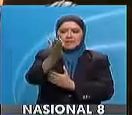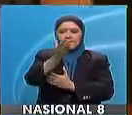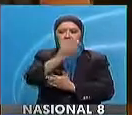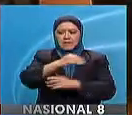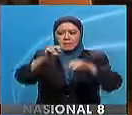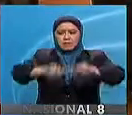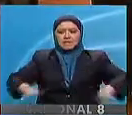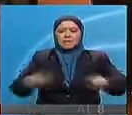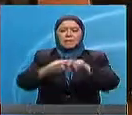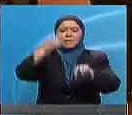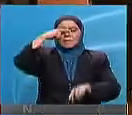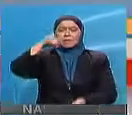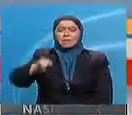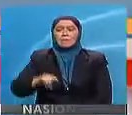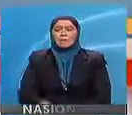Thailand